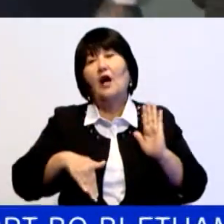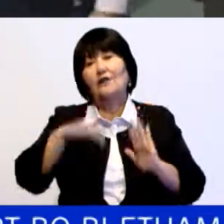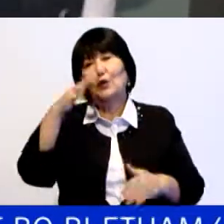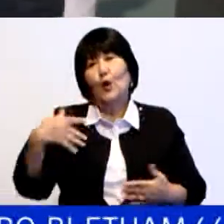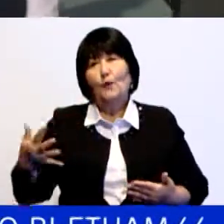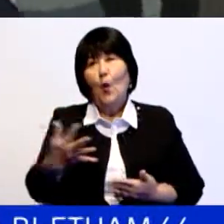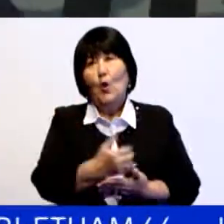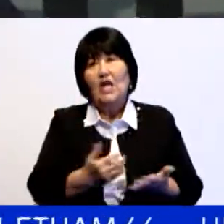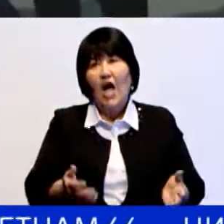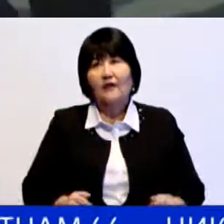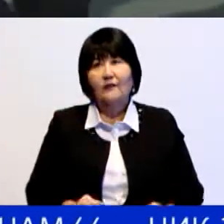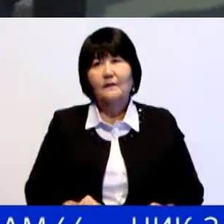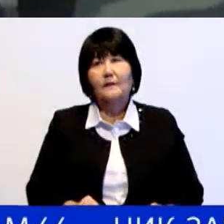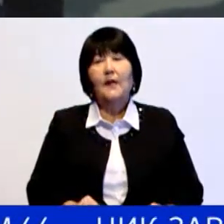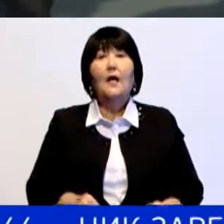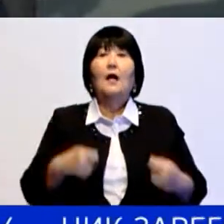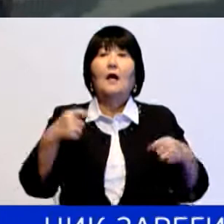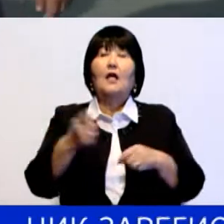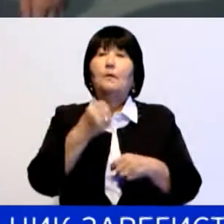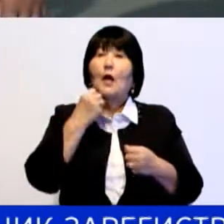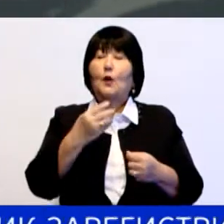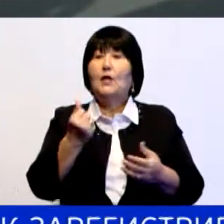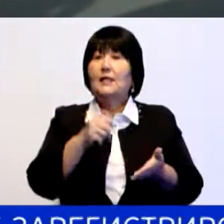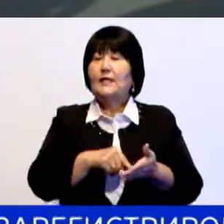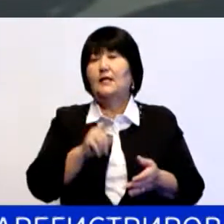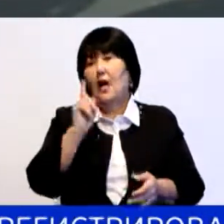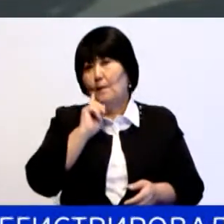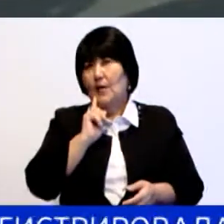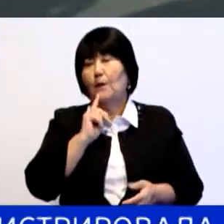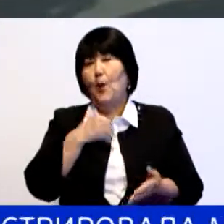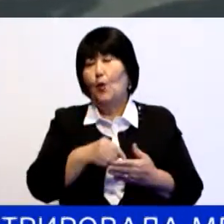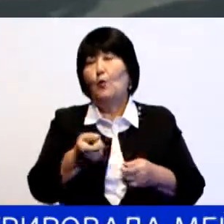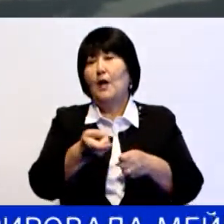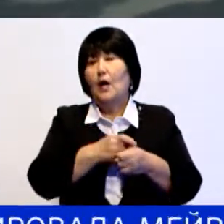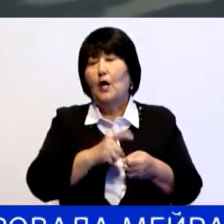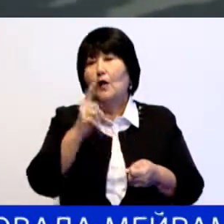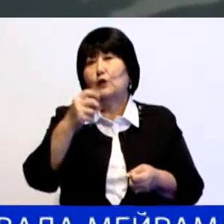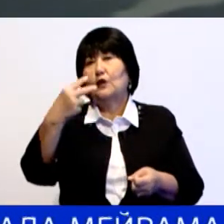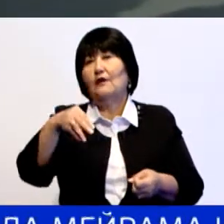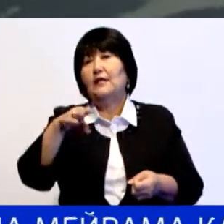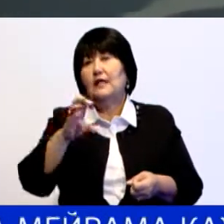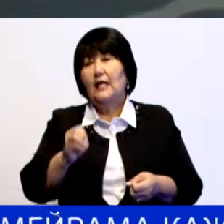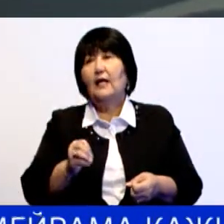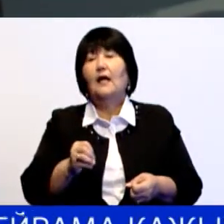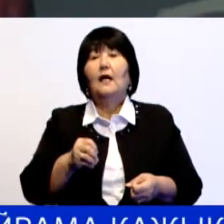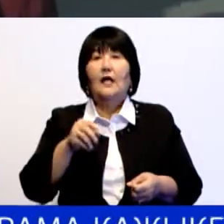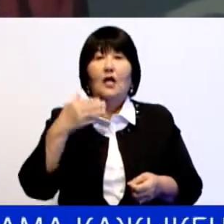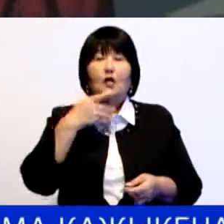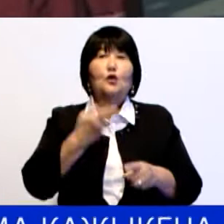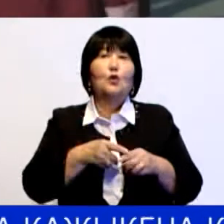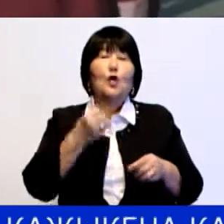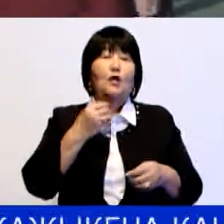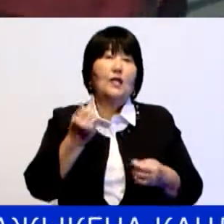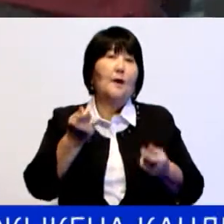урожаев ярмарка хорошая цены приемлемые купила картошку за 120 тенге рис тоже хороший